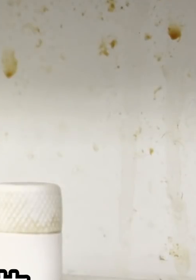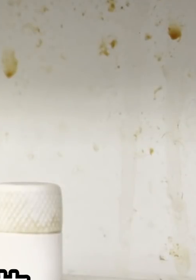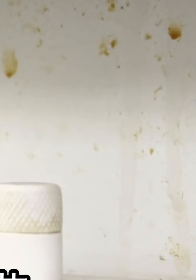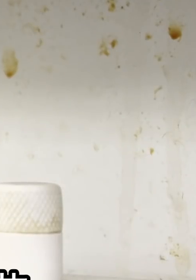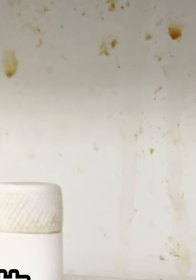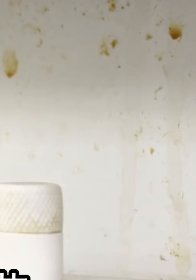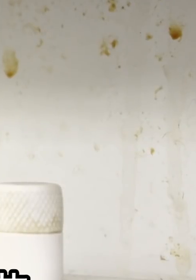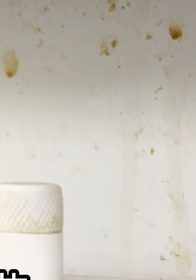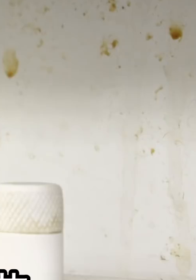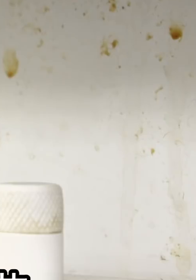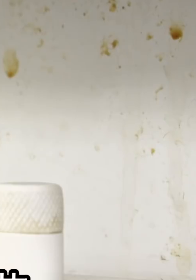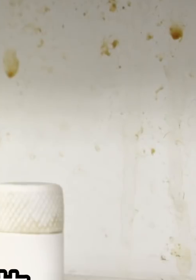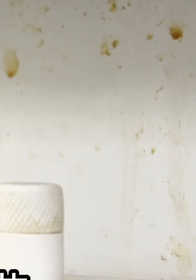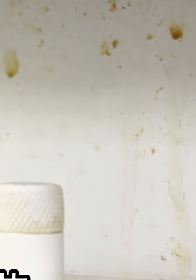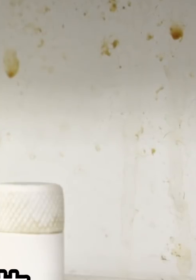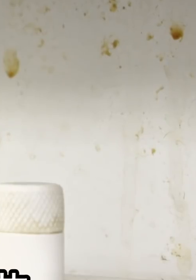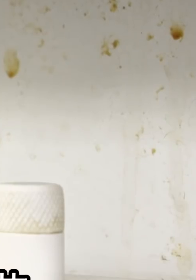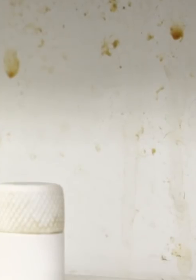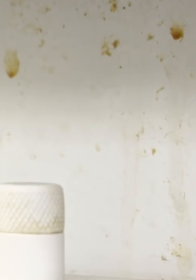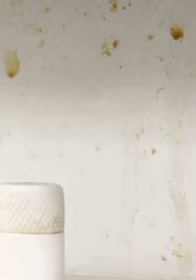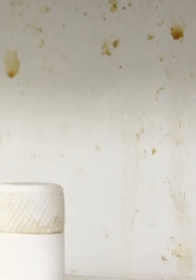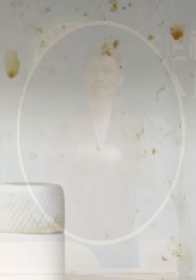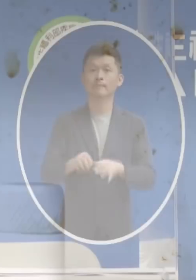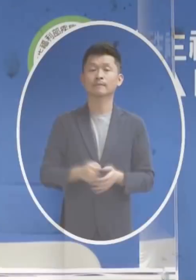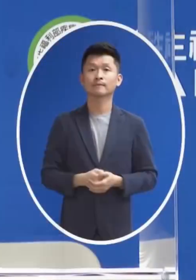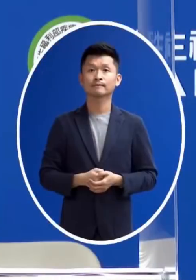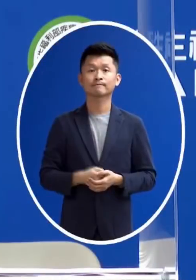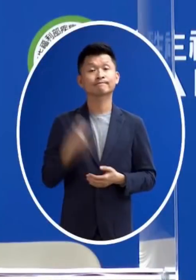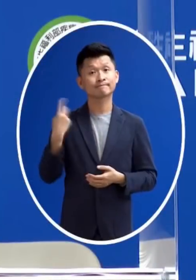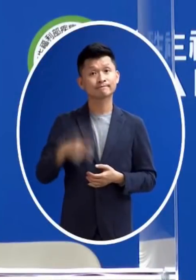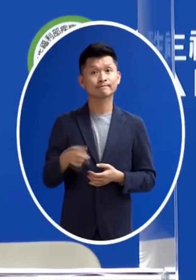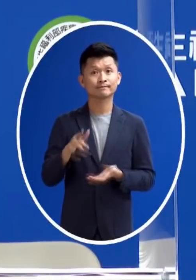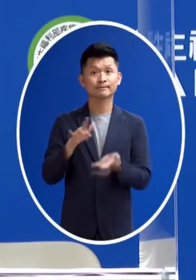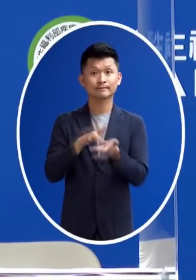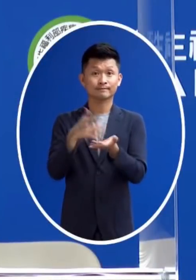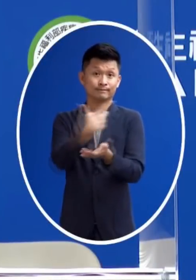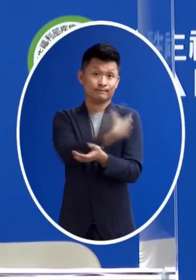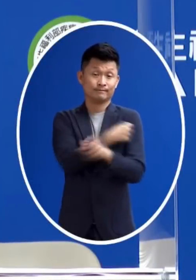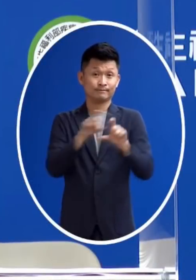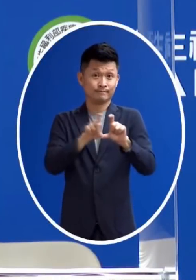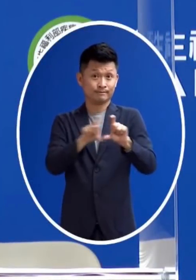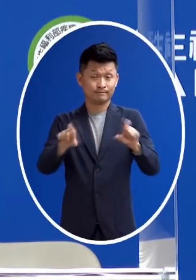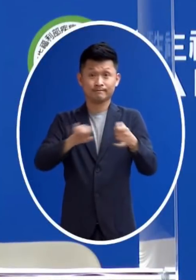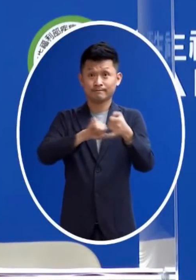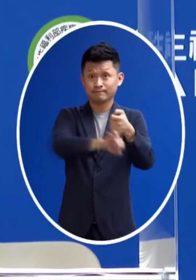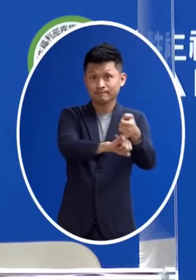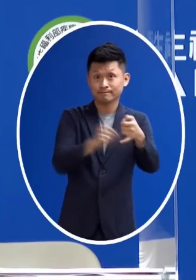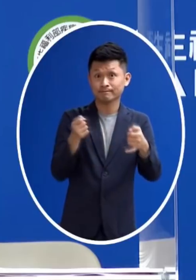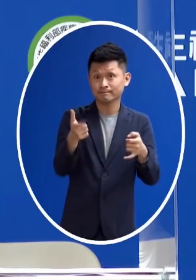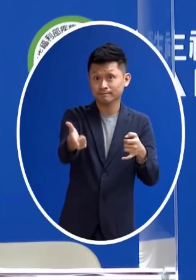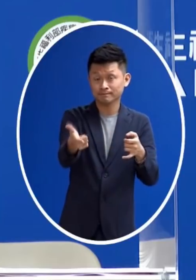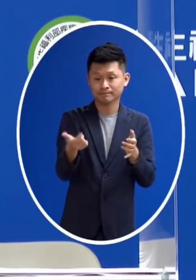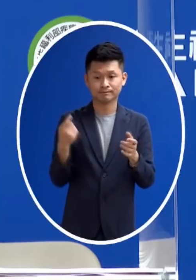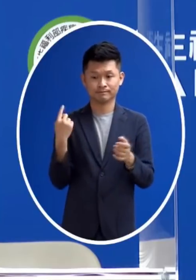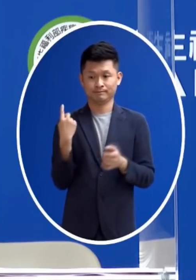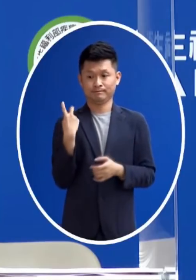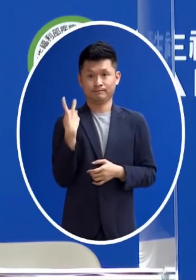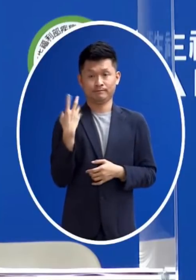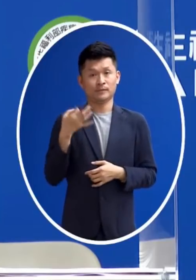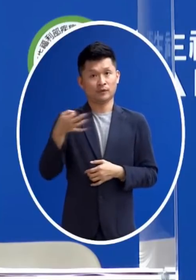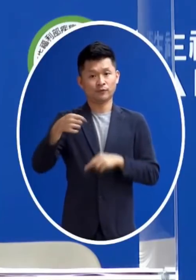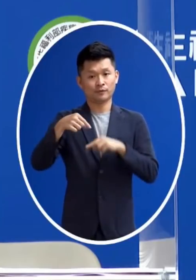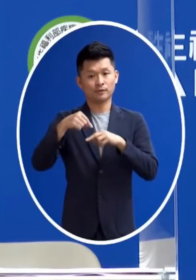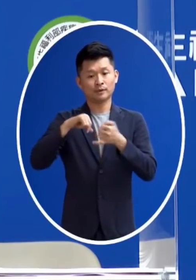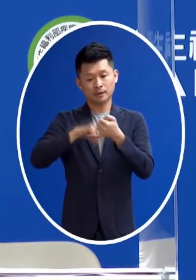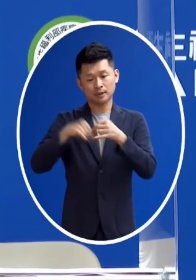到1500万剂五菲疫苗。 在采购的疫苗，我们大概前天也付了一部分的定